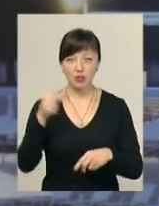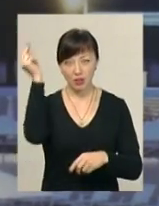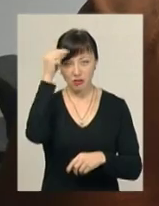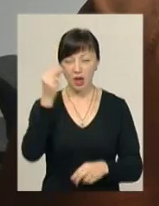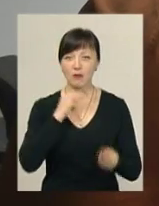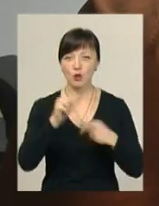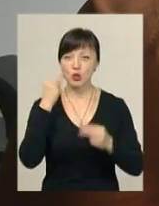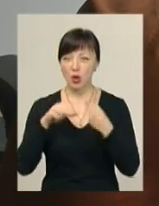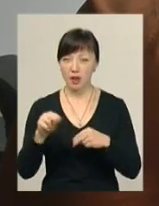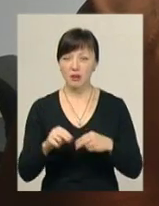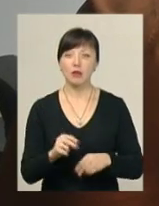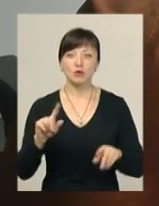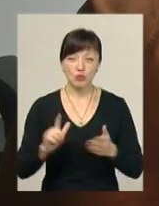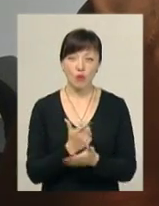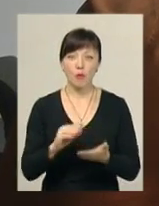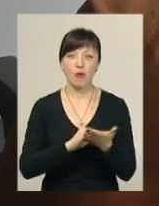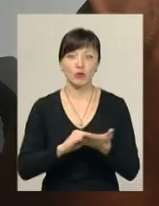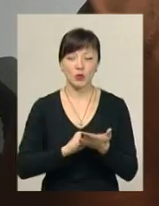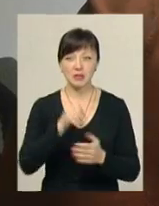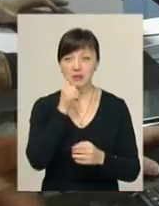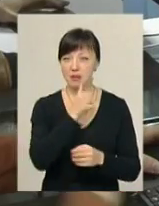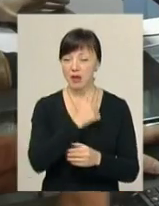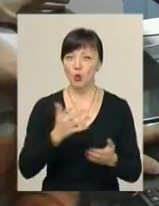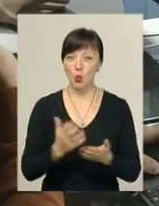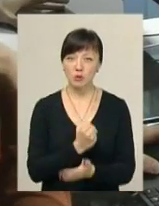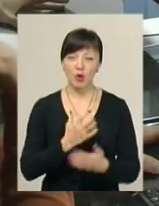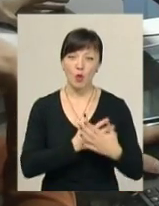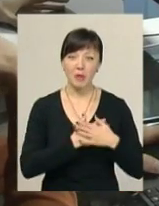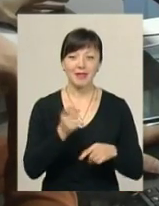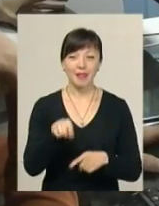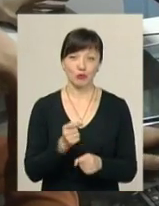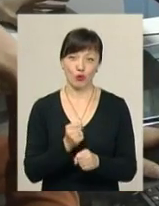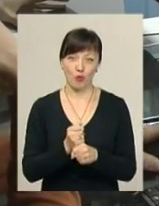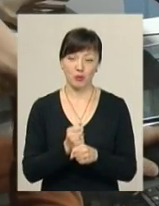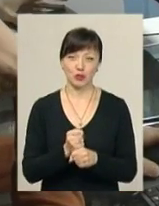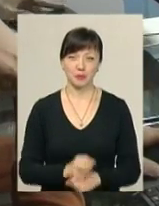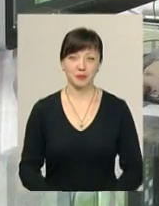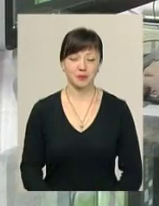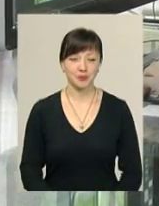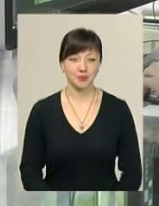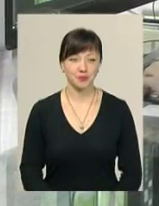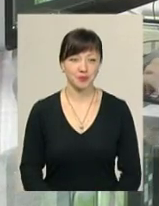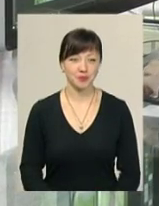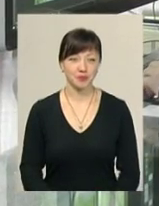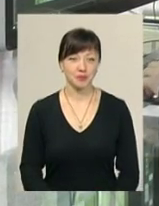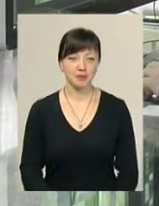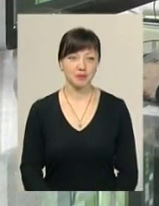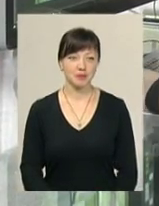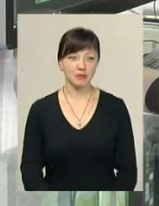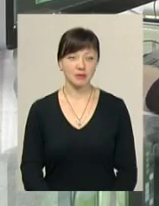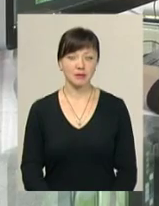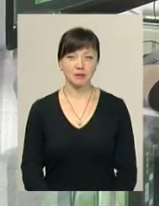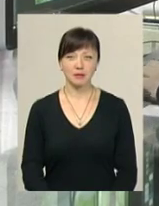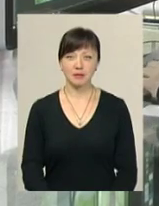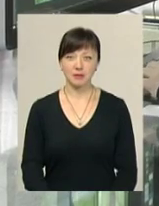та вдосконалення. Та вкотре повторюють, секрет успіху – любити те, що робиш. Надія Куриляк, Володимир Саприкін для